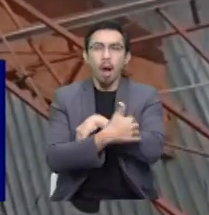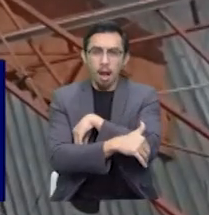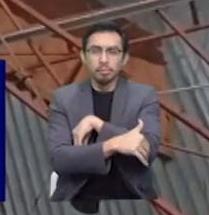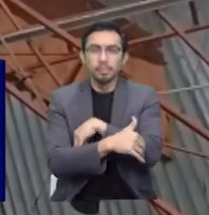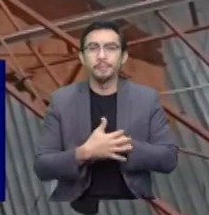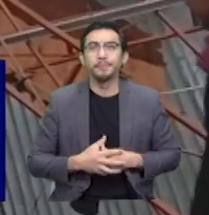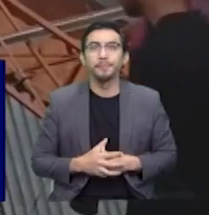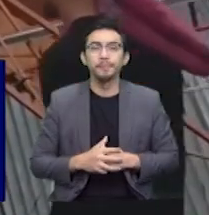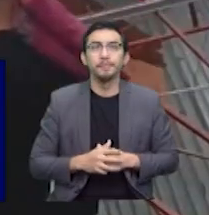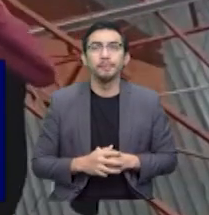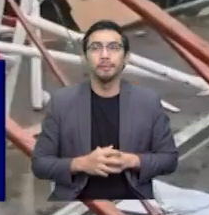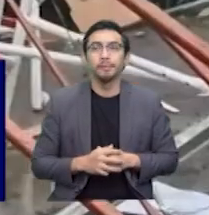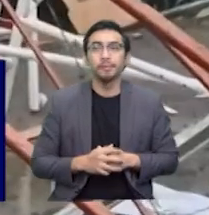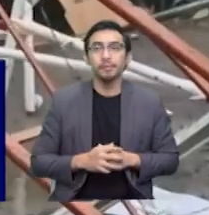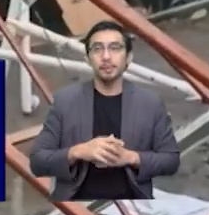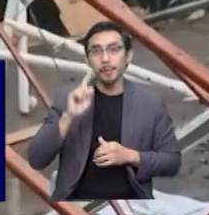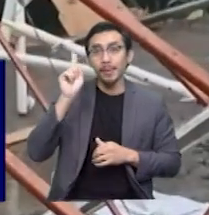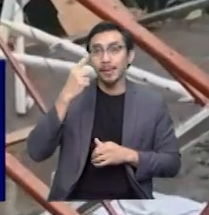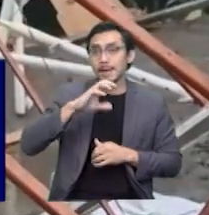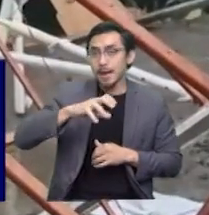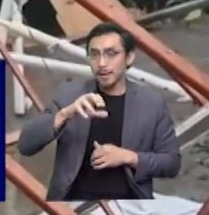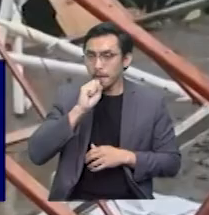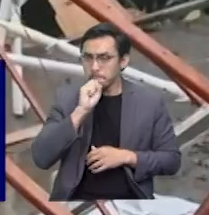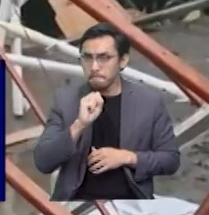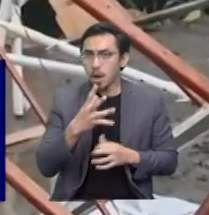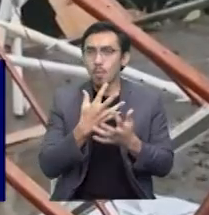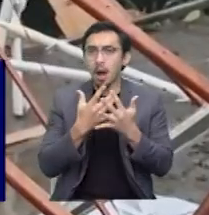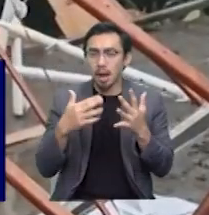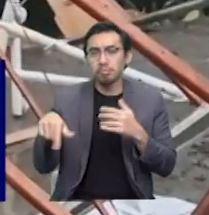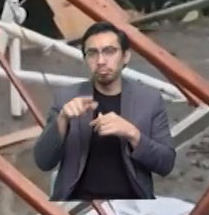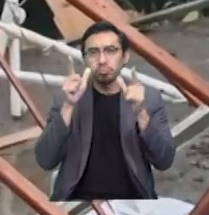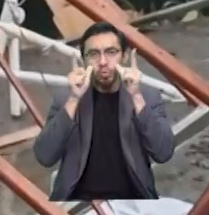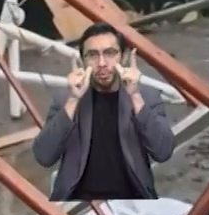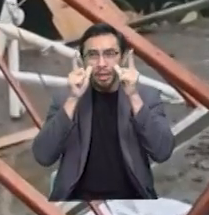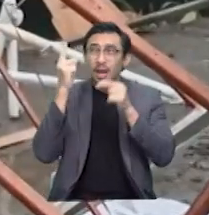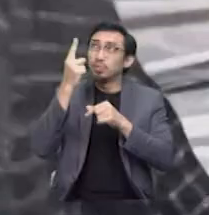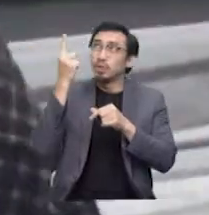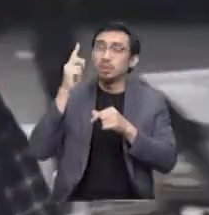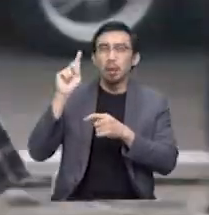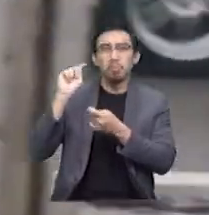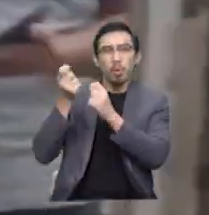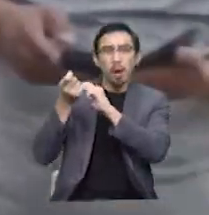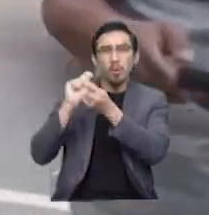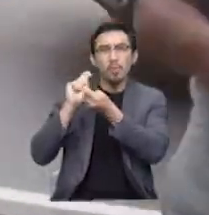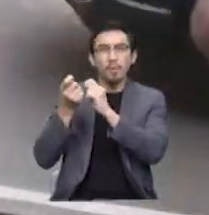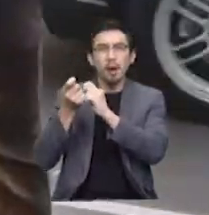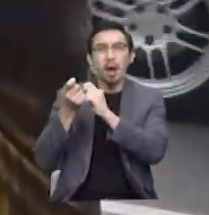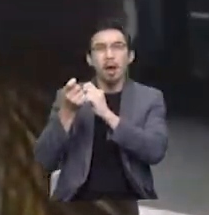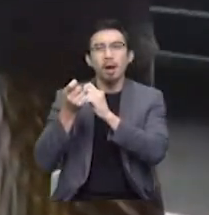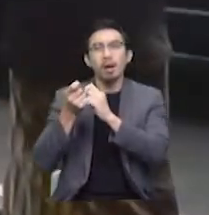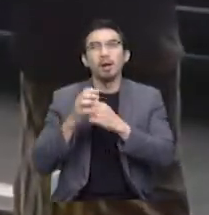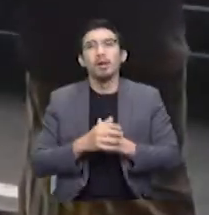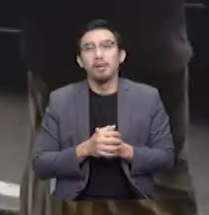Pandeglang menghimbau warga tetap waspada dengan perubahan cuaca yang terjadi hingga April 2024. Dari Pandeglang,